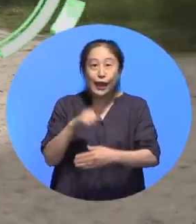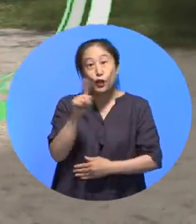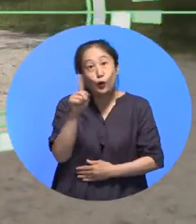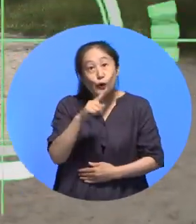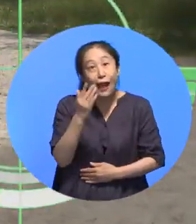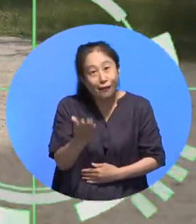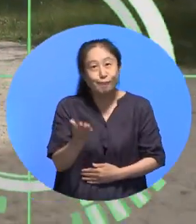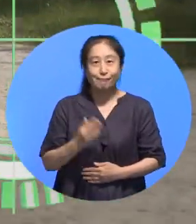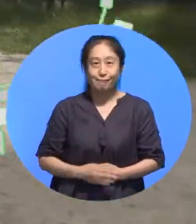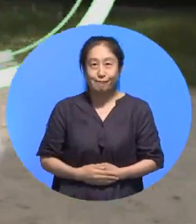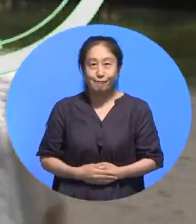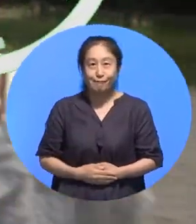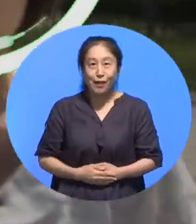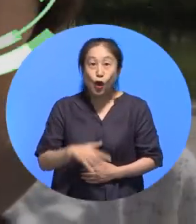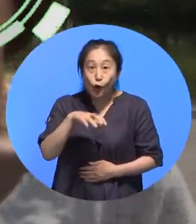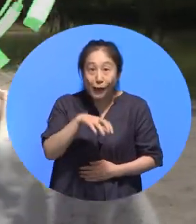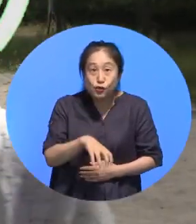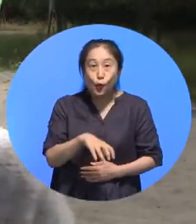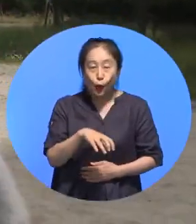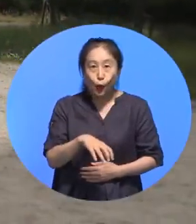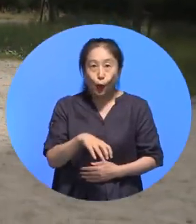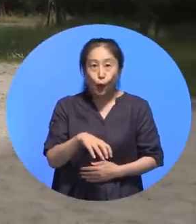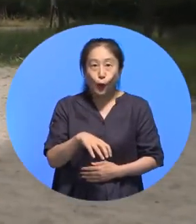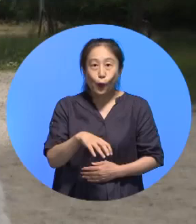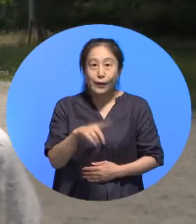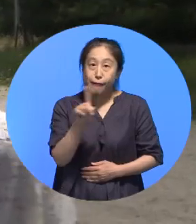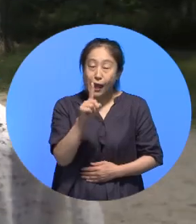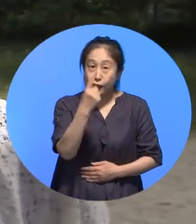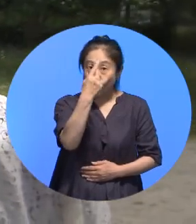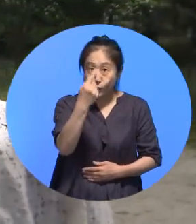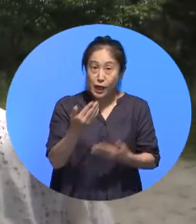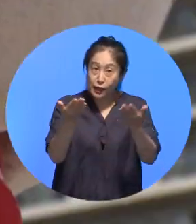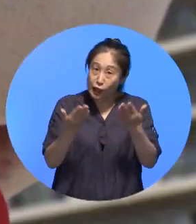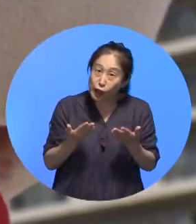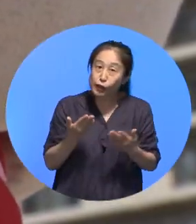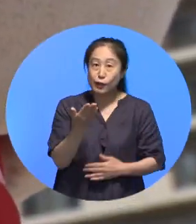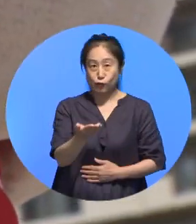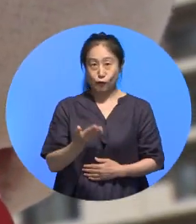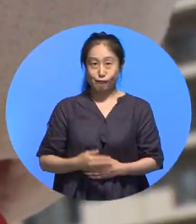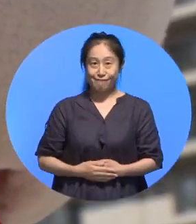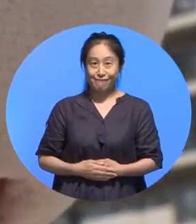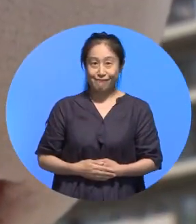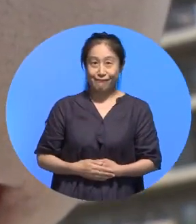なこんなところで何を教えてくれる